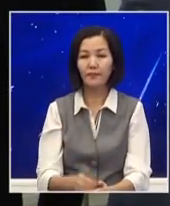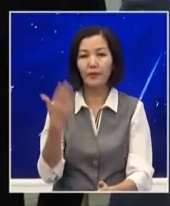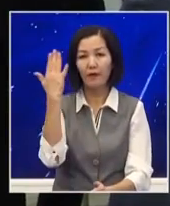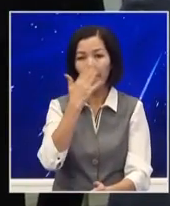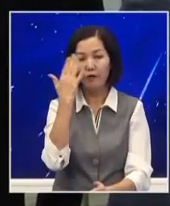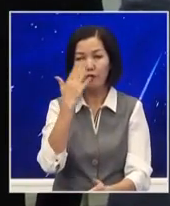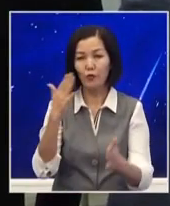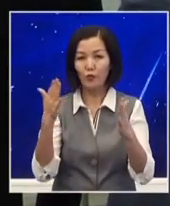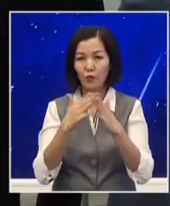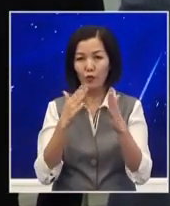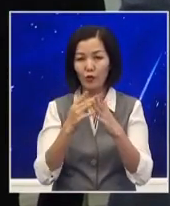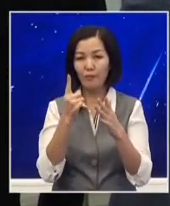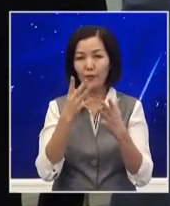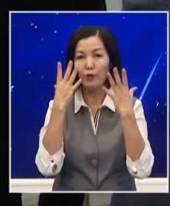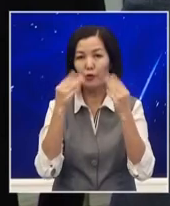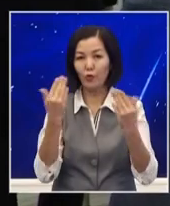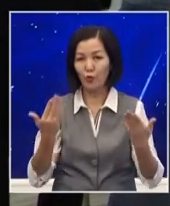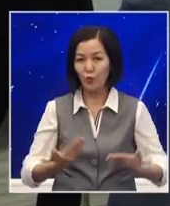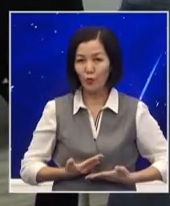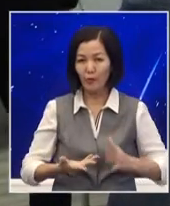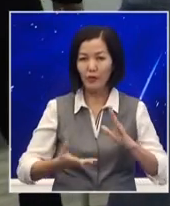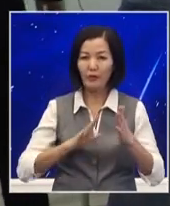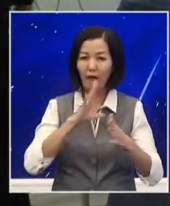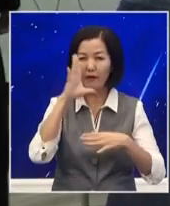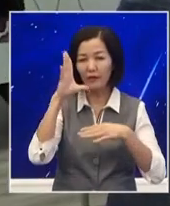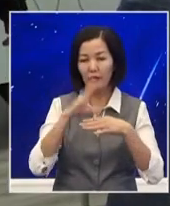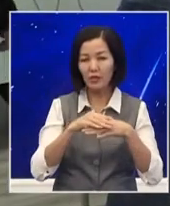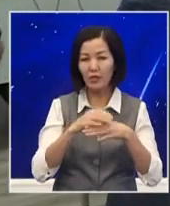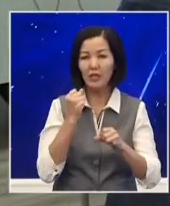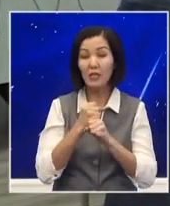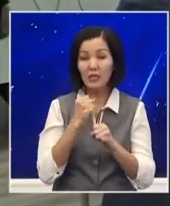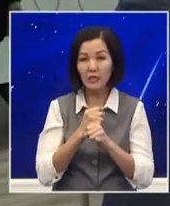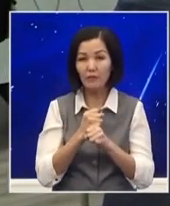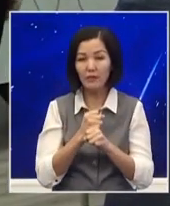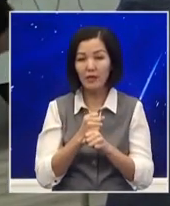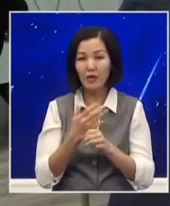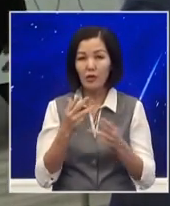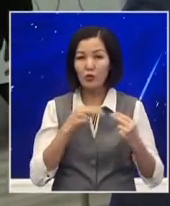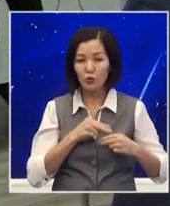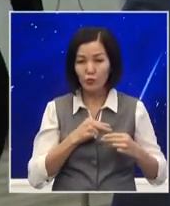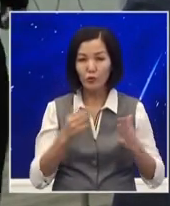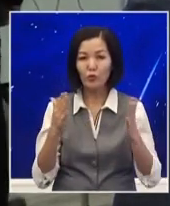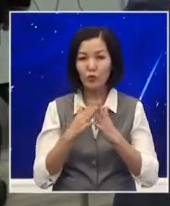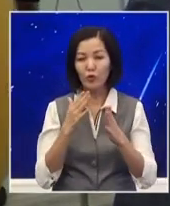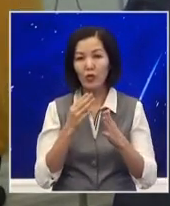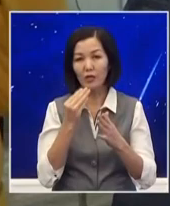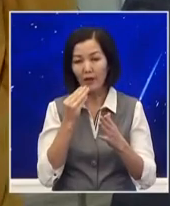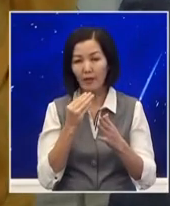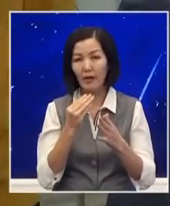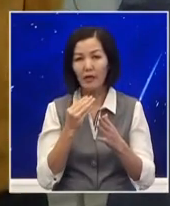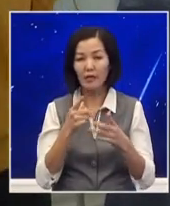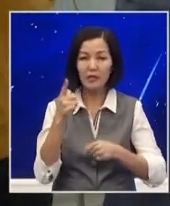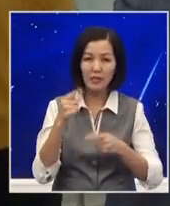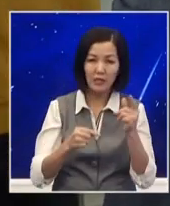үйдегі бір күндік тұрмыс тіршілік туралы түсіргенбіз. Не жасаймыз, жұмысқа барамыз, үйге келеміз, тамақ жасаймыз, сиыр